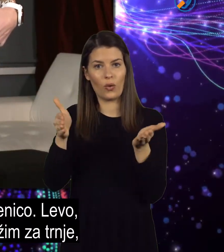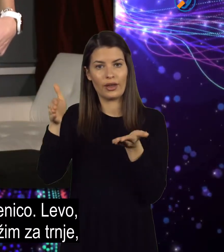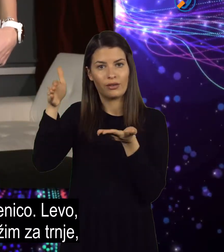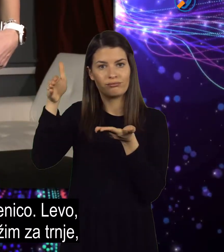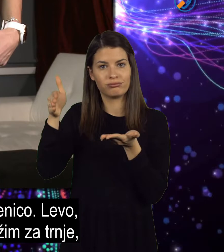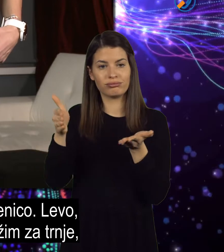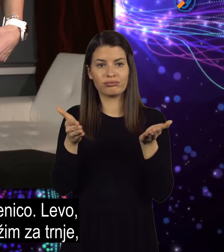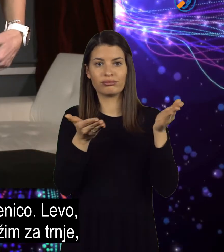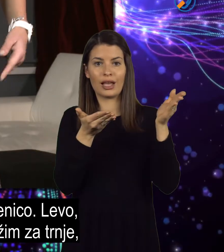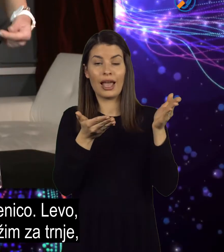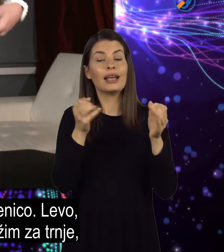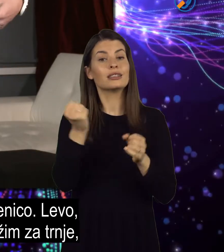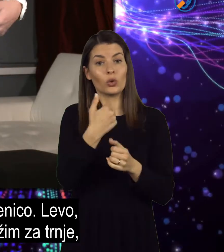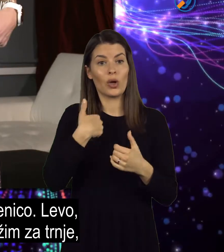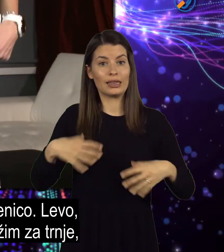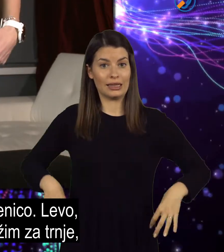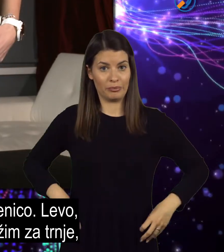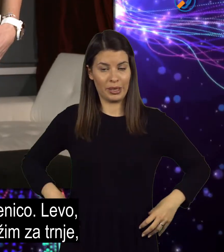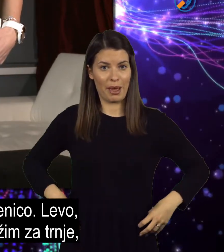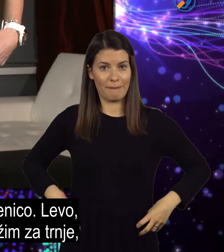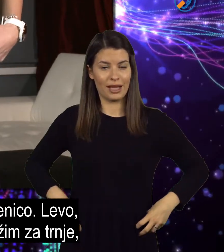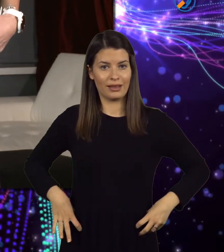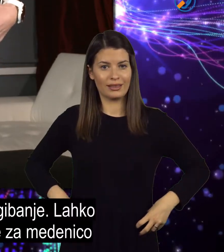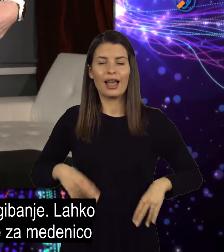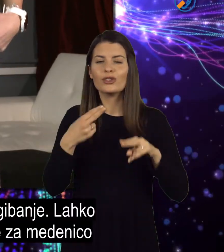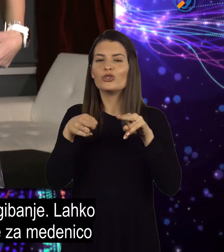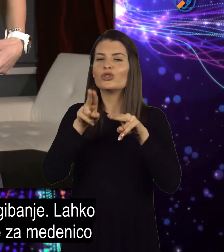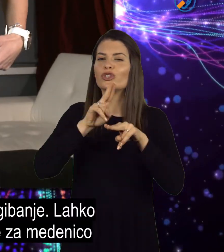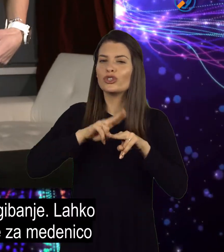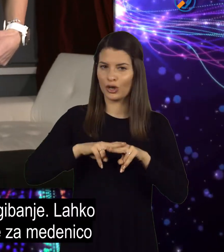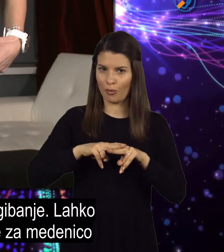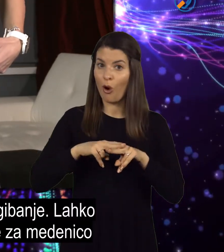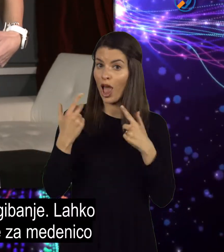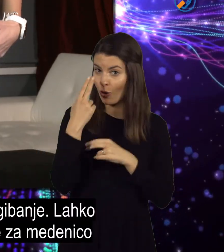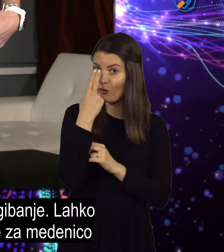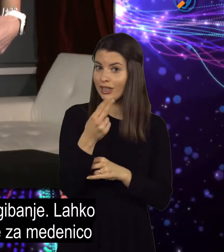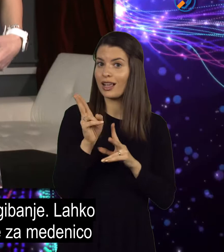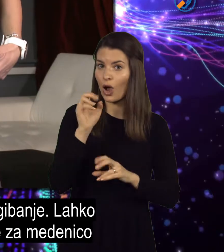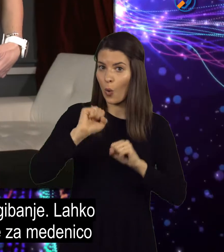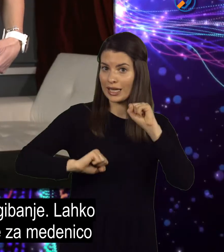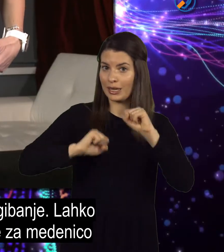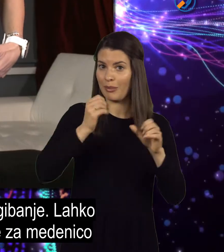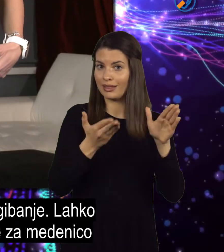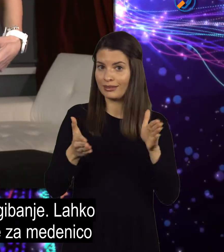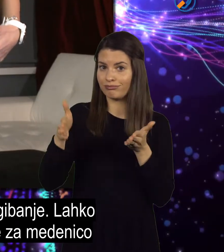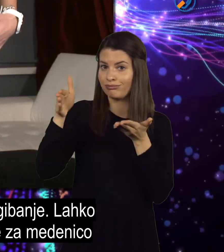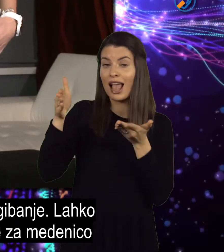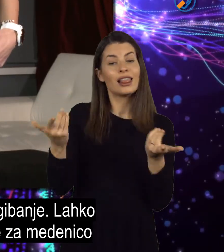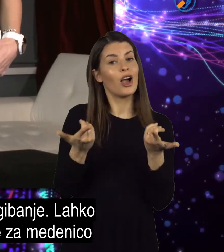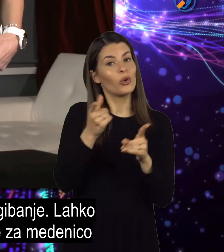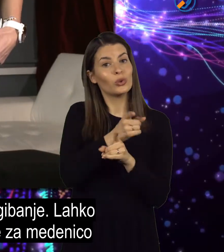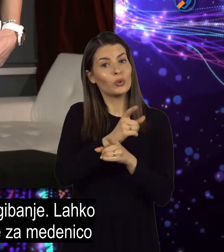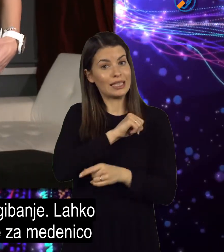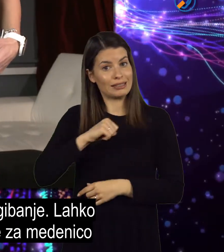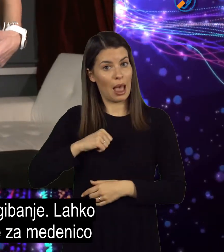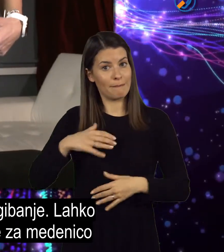desno, oziroma probamo, zato se jaz držim za trnje, da čim bolj vidite to gibanje.